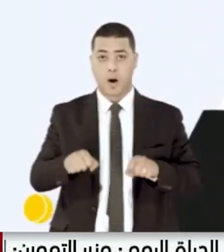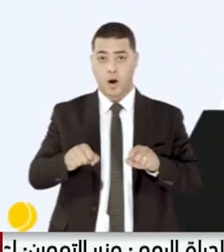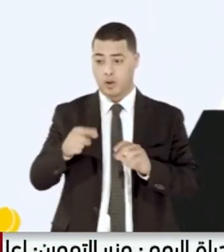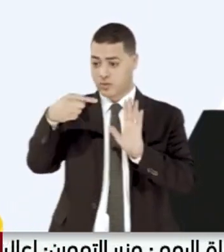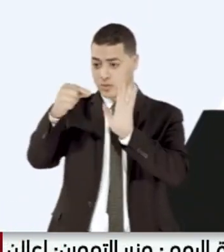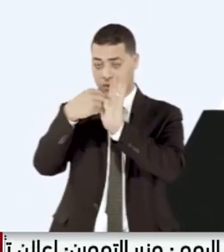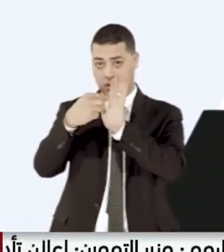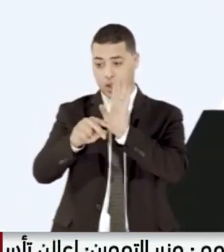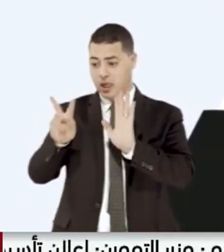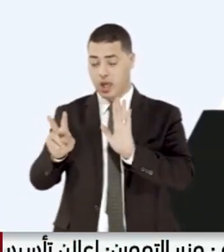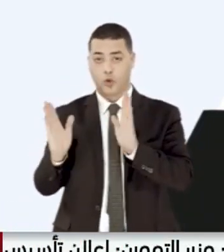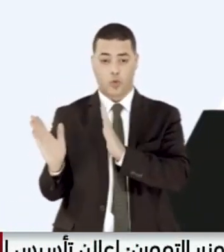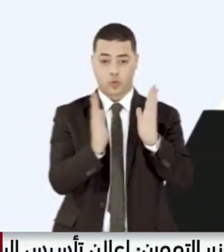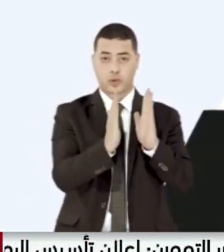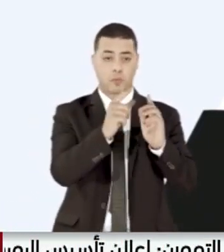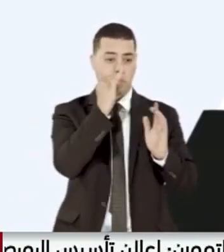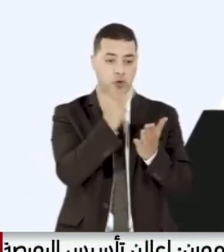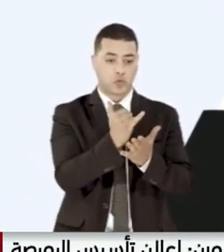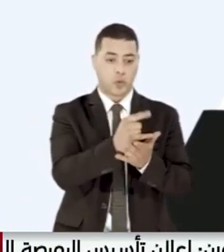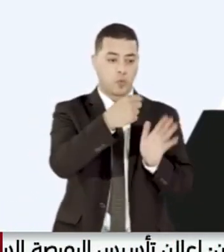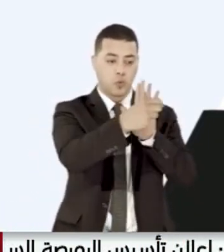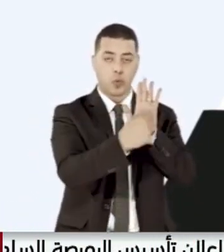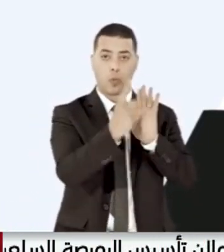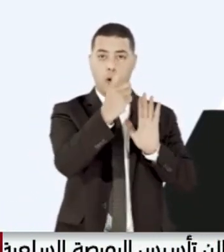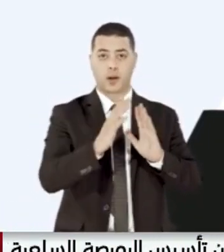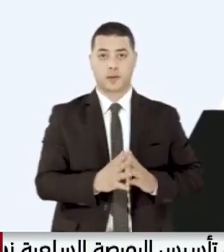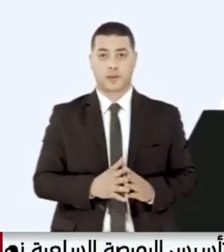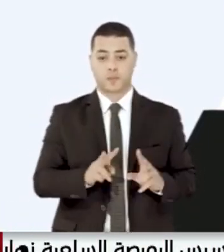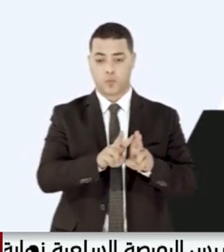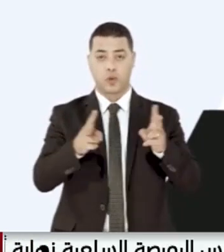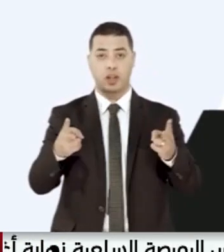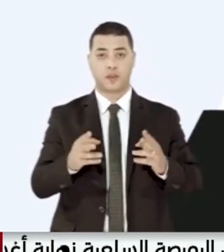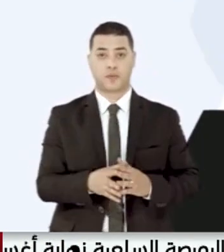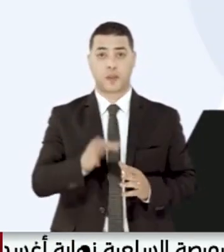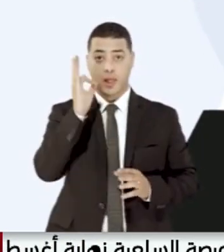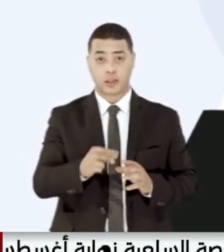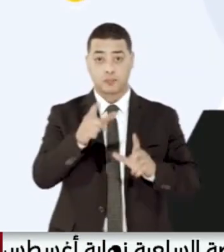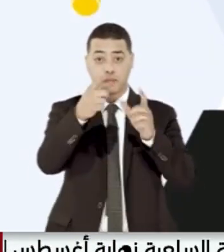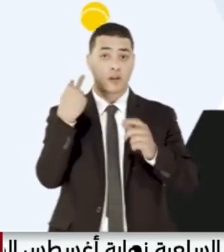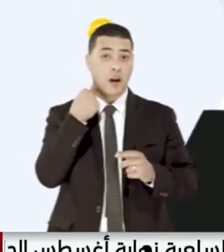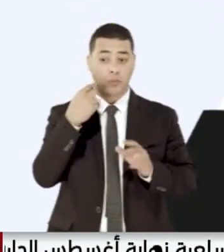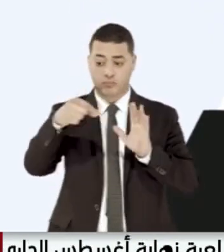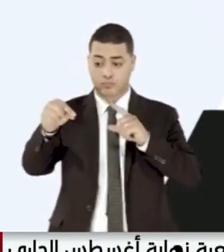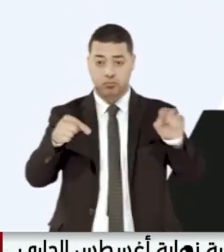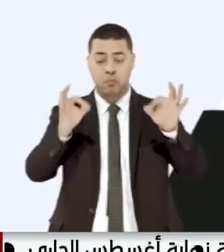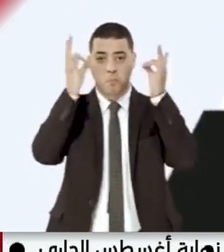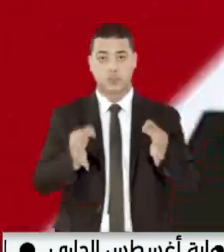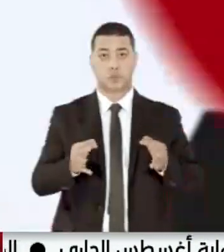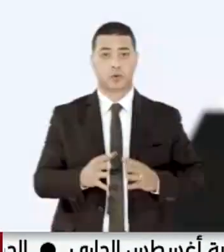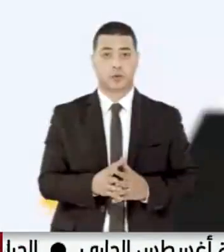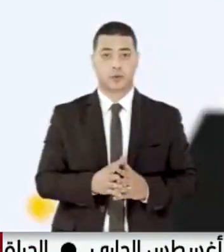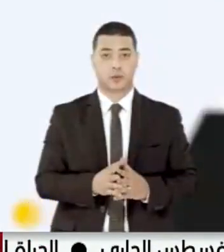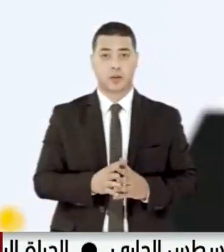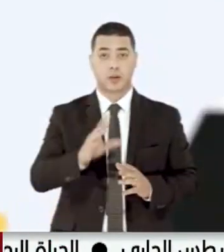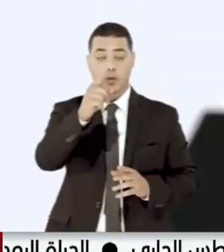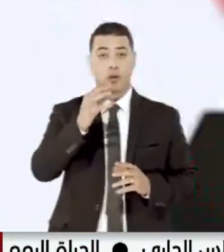مساوي لعدد المقاعد المخصصة لدائرتك، والعدد المطلوب هيكون موضح على بطاقة الاقتراع من فوق، ولازم تلتزم بالعدد ده